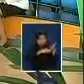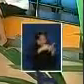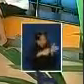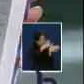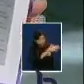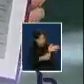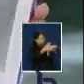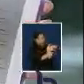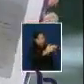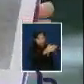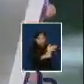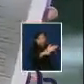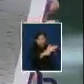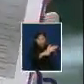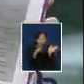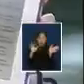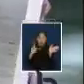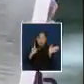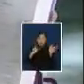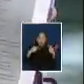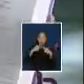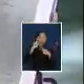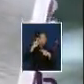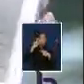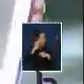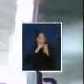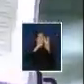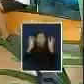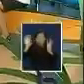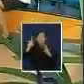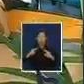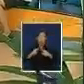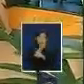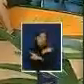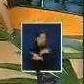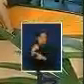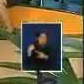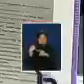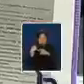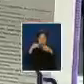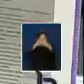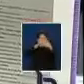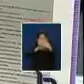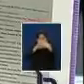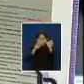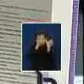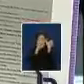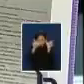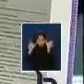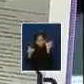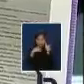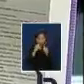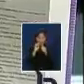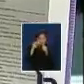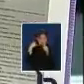พทย์นะครับสามารถที่จะไปดาวน์โหลดได้จากเว็บไซต์ของทางกระทรวงสาธารณสุขเลยนะครับว่ากระบวนการต่างๆนั้นเป็นอย่างไร ถ้าคนที่เปิดเว็บไซต์ไม่